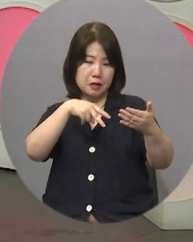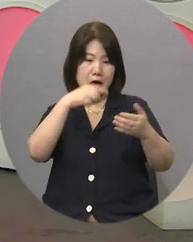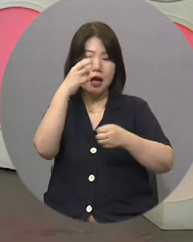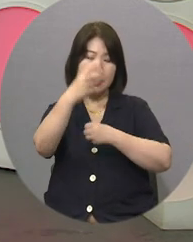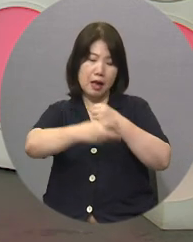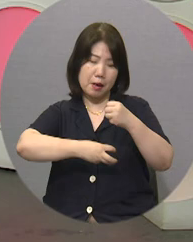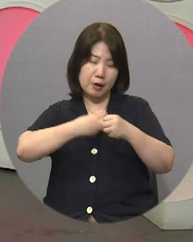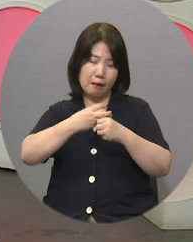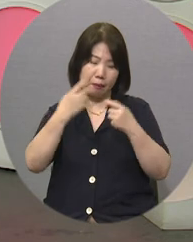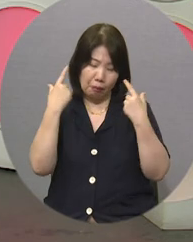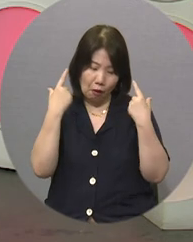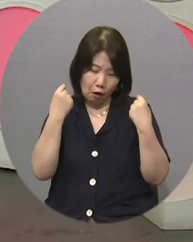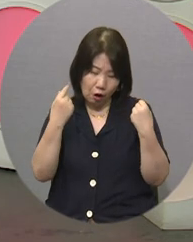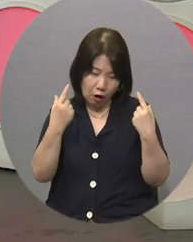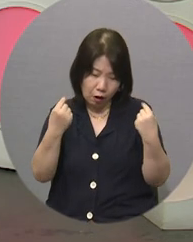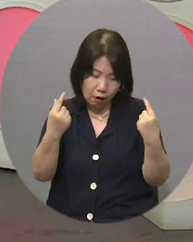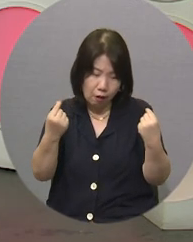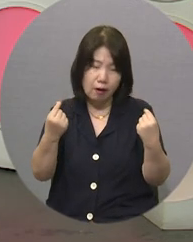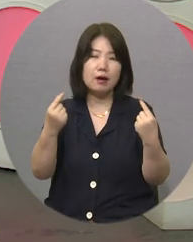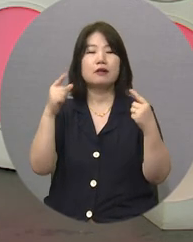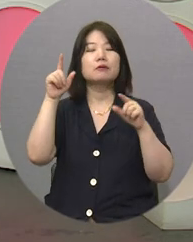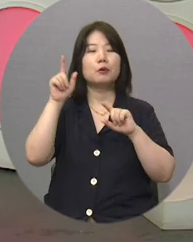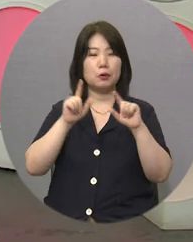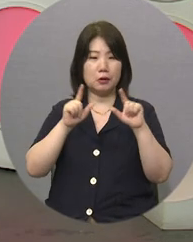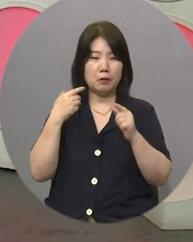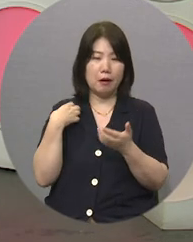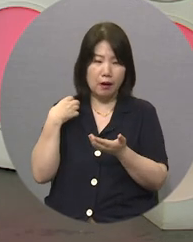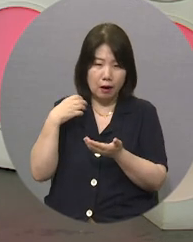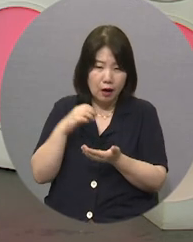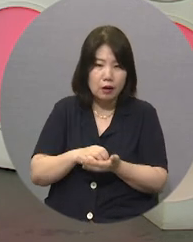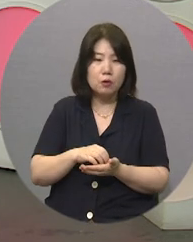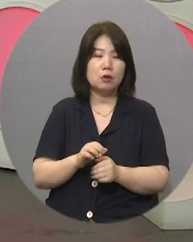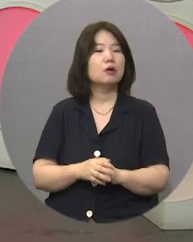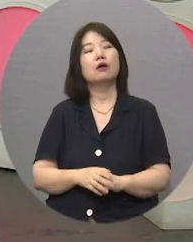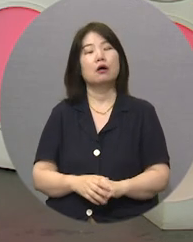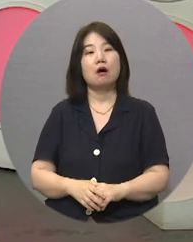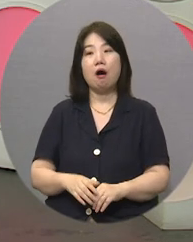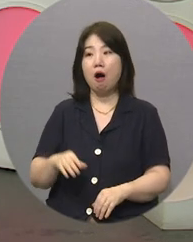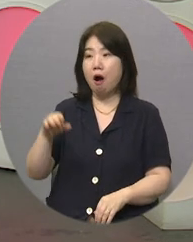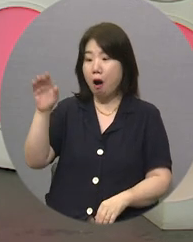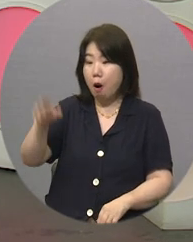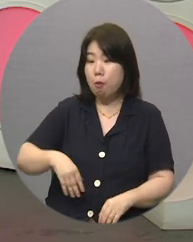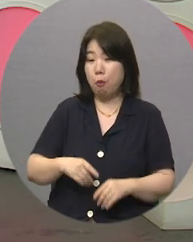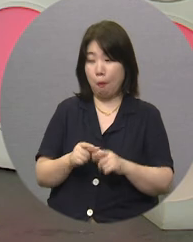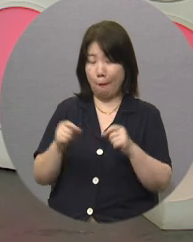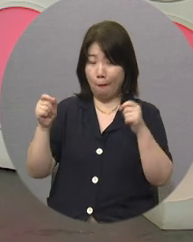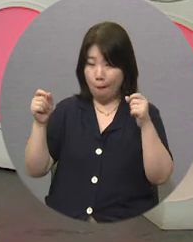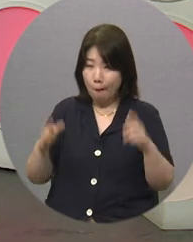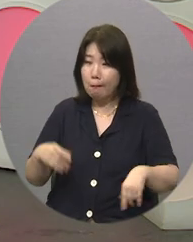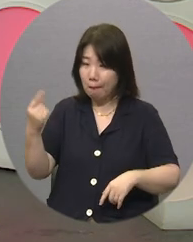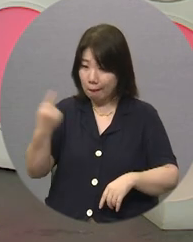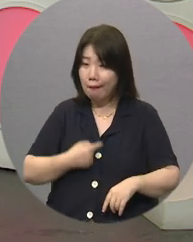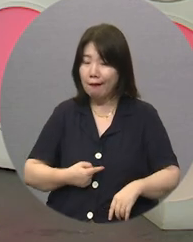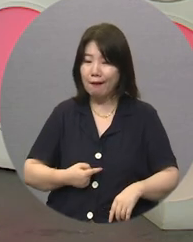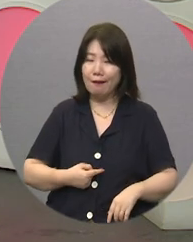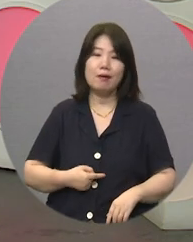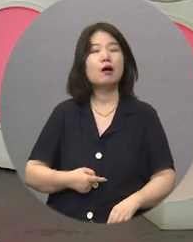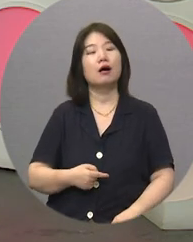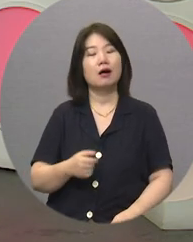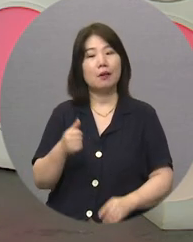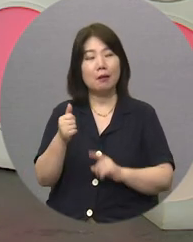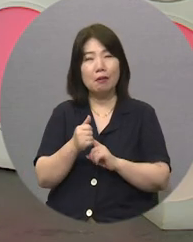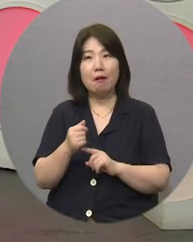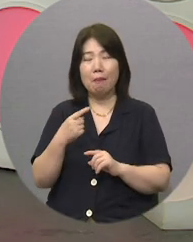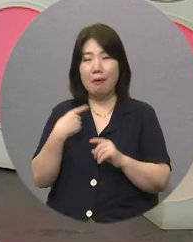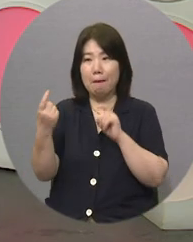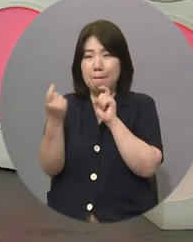30년째 같은 자리, 한결같은 모습. 아이고, 오랜만에 왔네. 사장님은